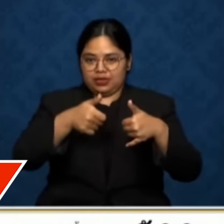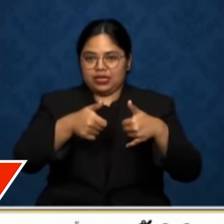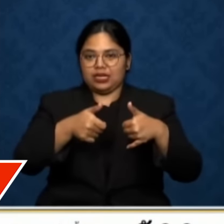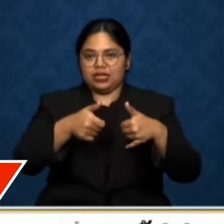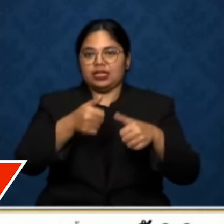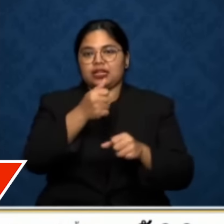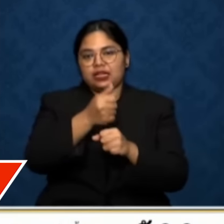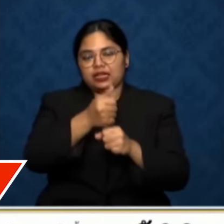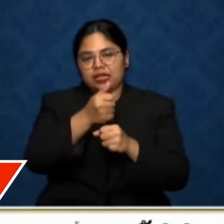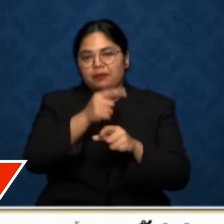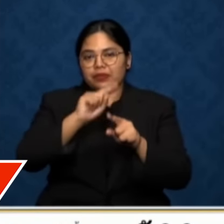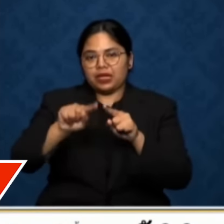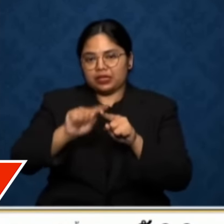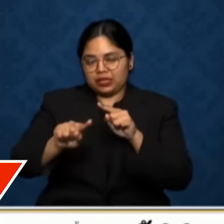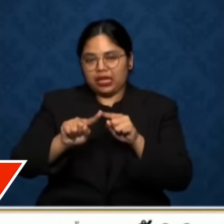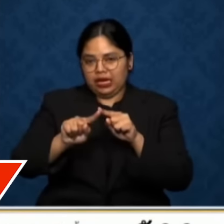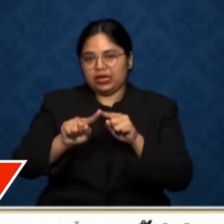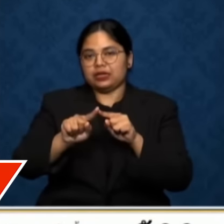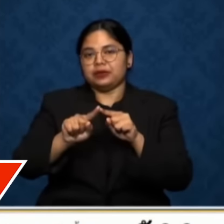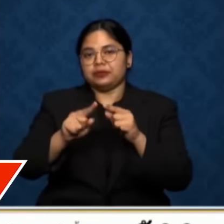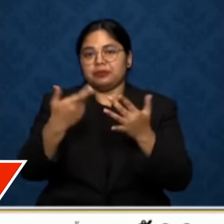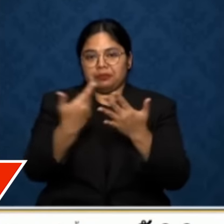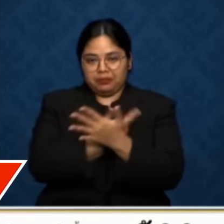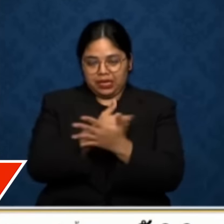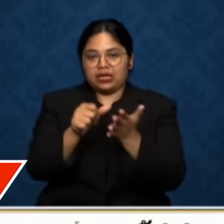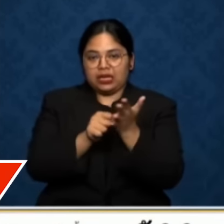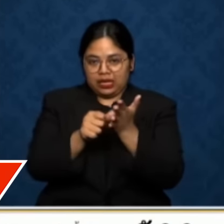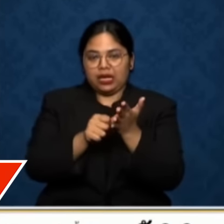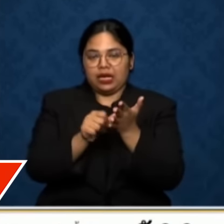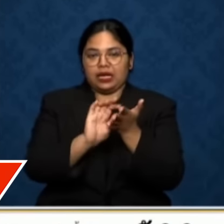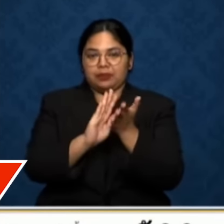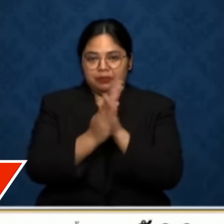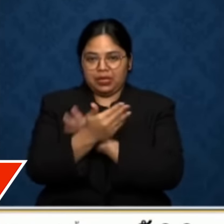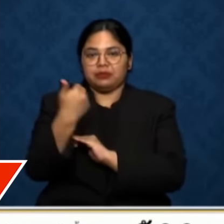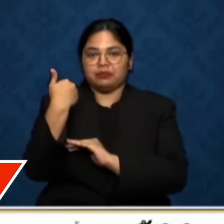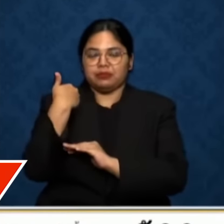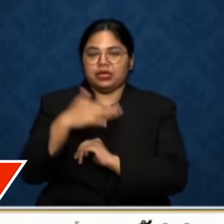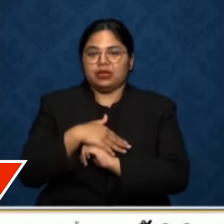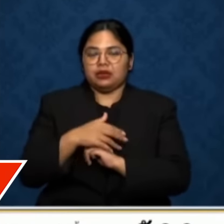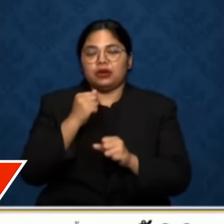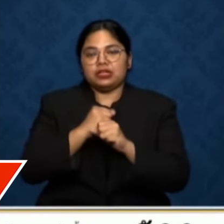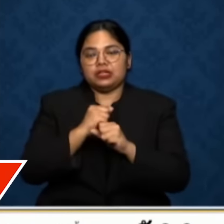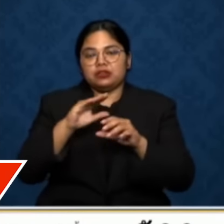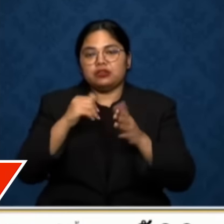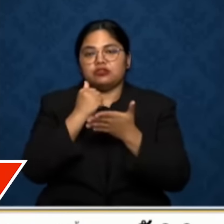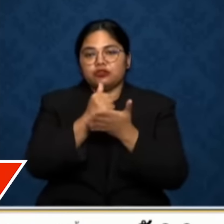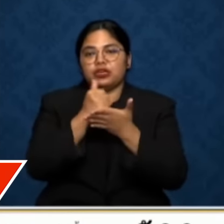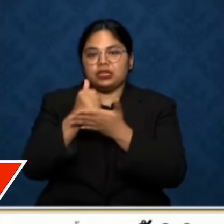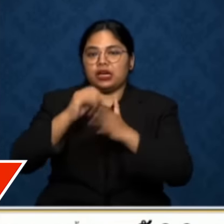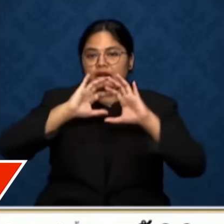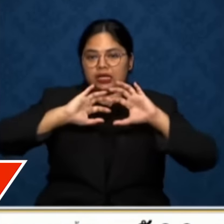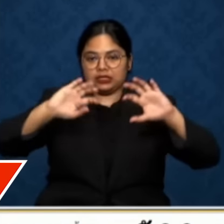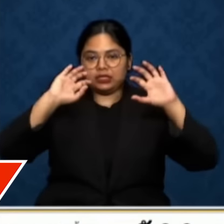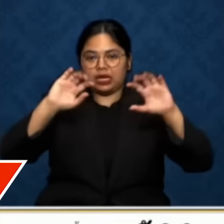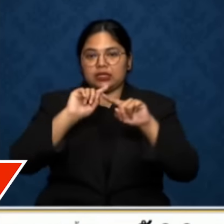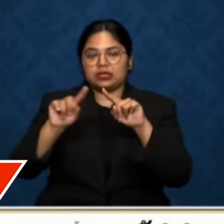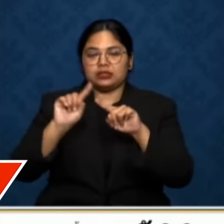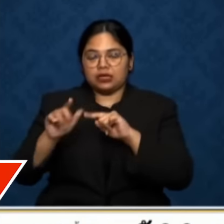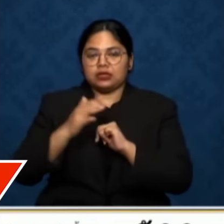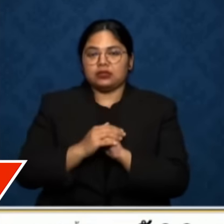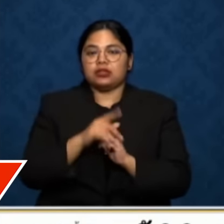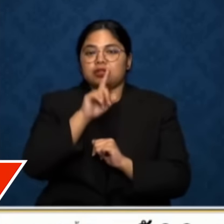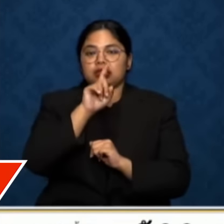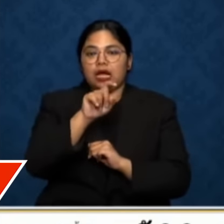ามีการทำงานเกิดผลดีซึ่งตรงนี้คงไม่น่าใช่หรือทำความชอบแก่ทางราชการเป็นพิเศษอันนี้ขออนุญาตถามทางท่านรัฐมนตรีนะครับว่